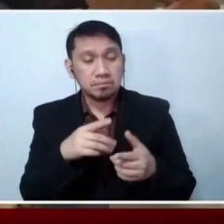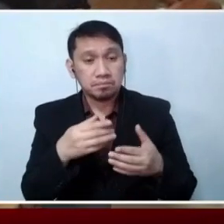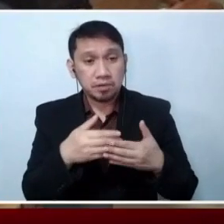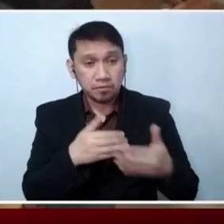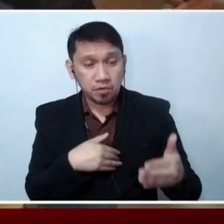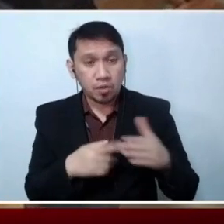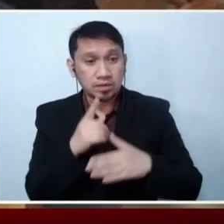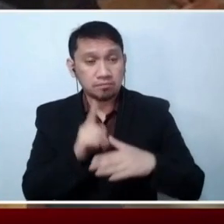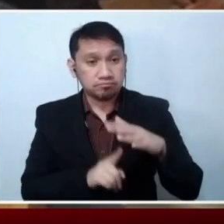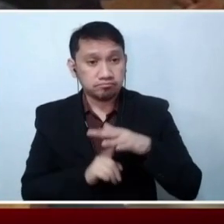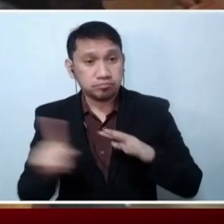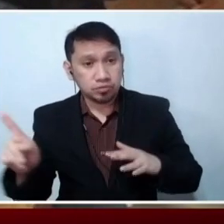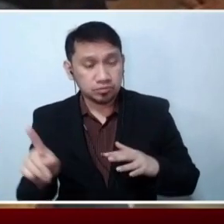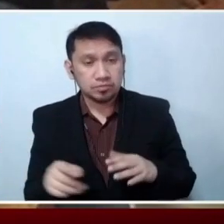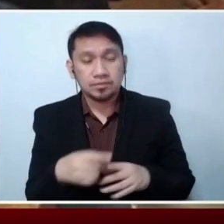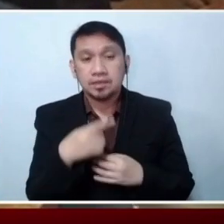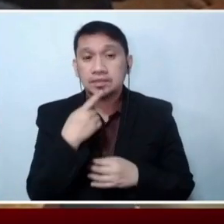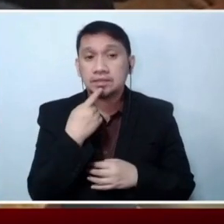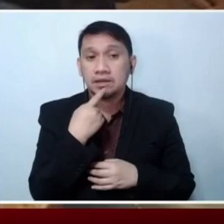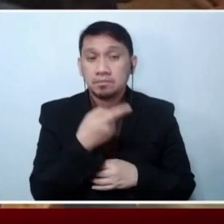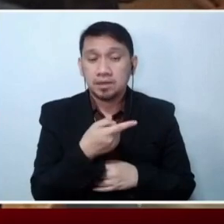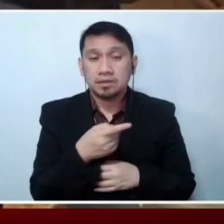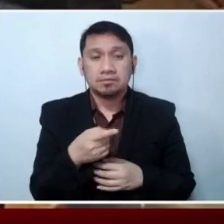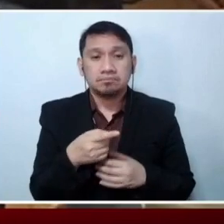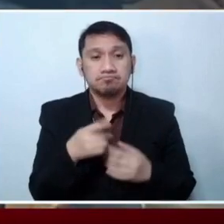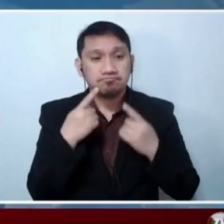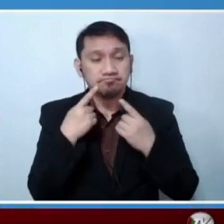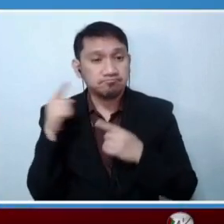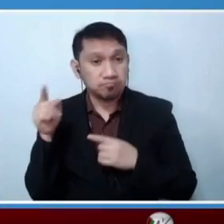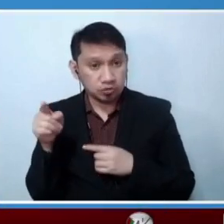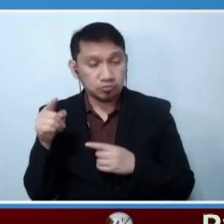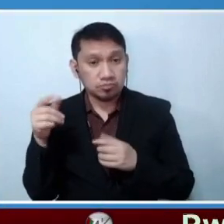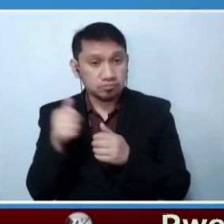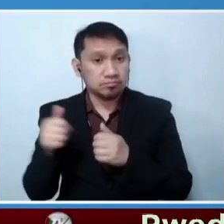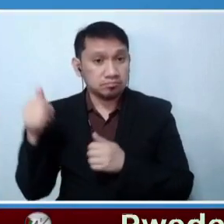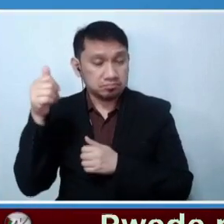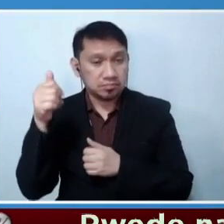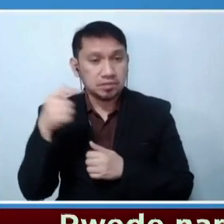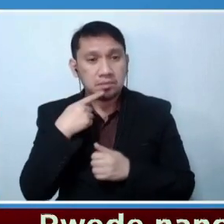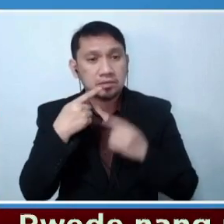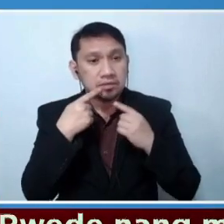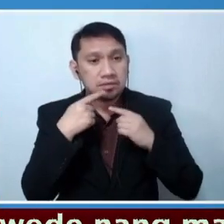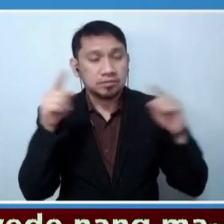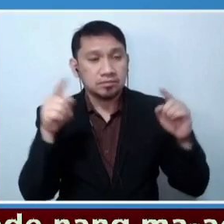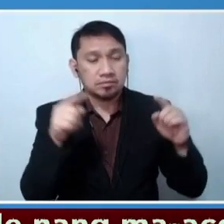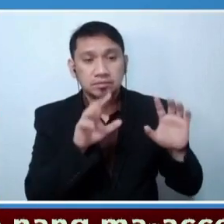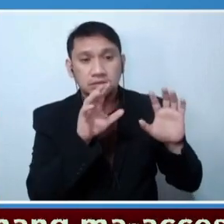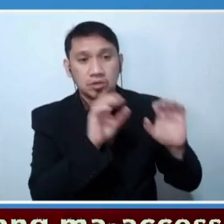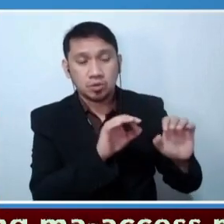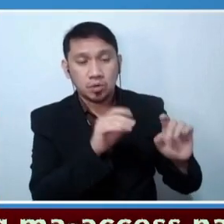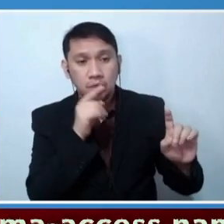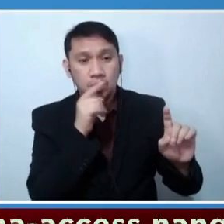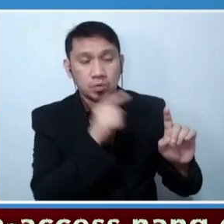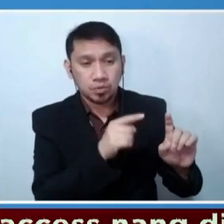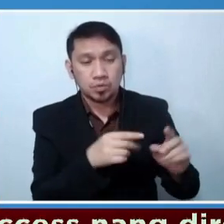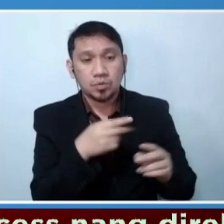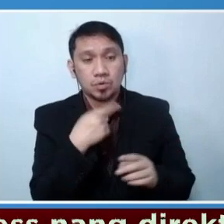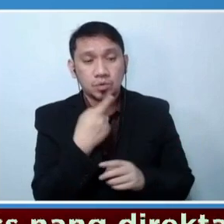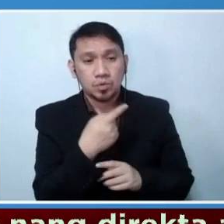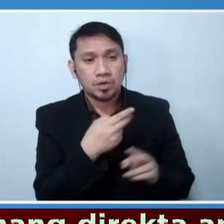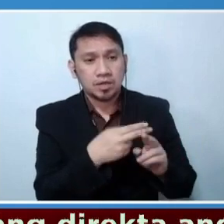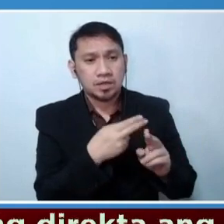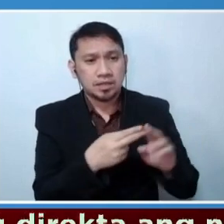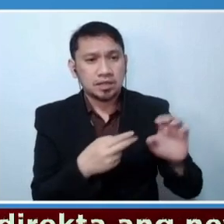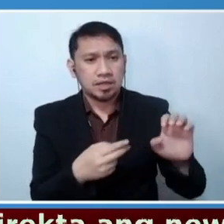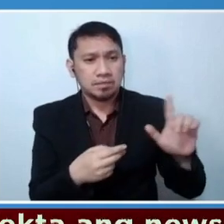lugar. Giit pa ni Villanueva, tagumpay ang isinagawang raid dahil naaresto ang kanilang target na si Rev. San